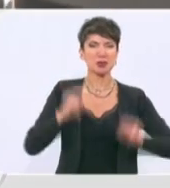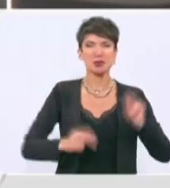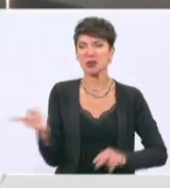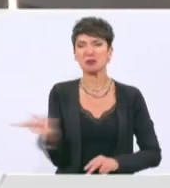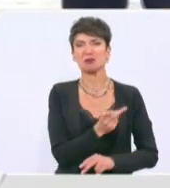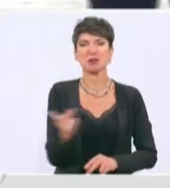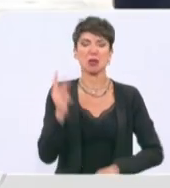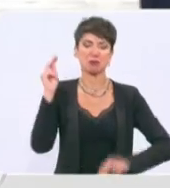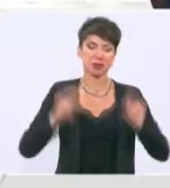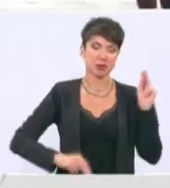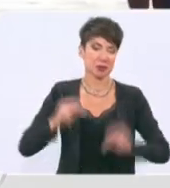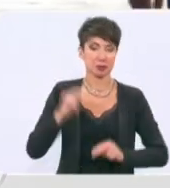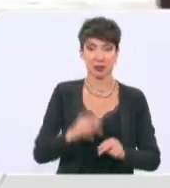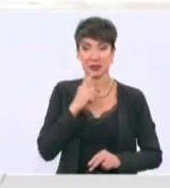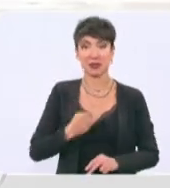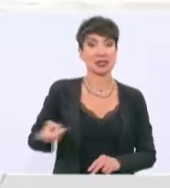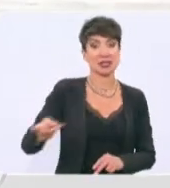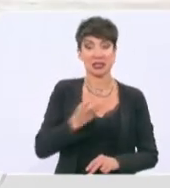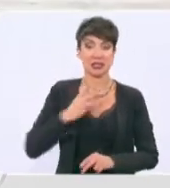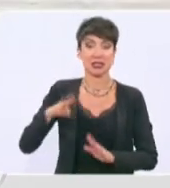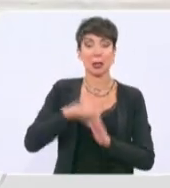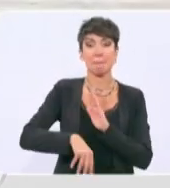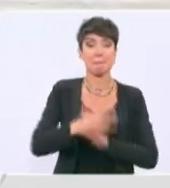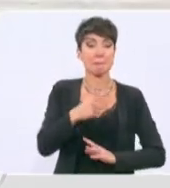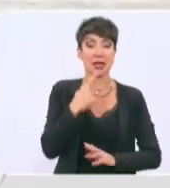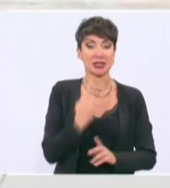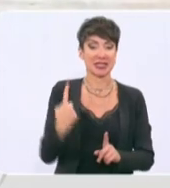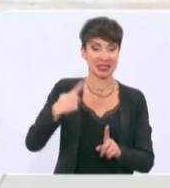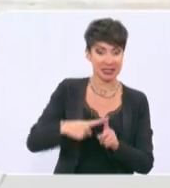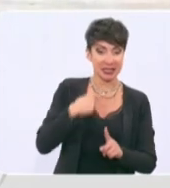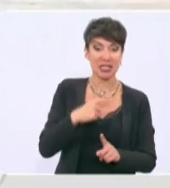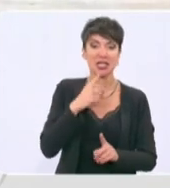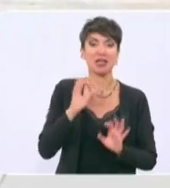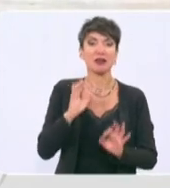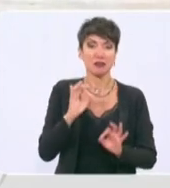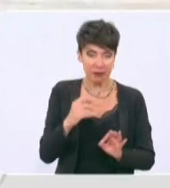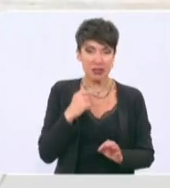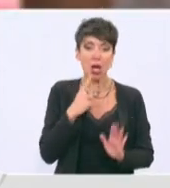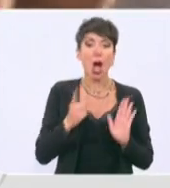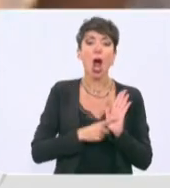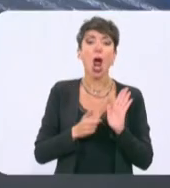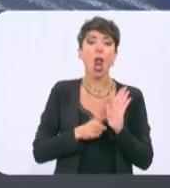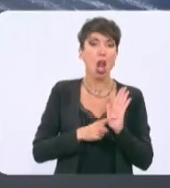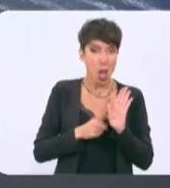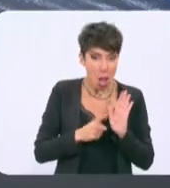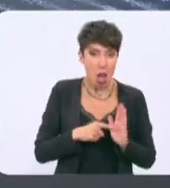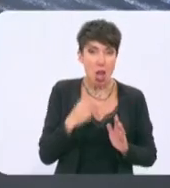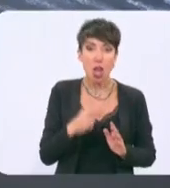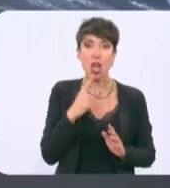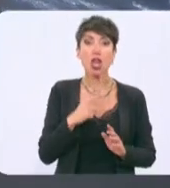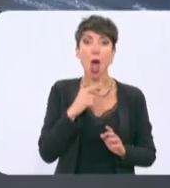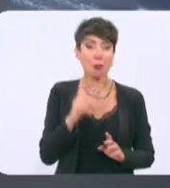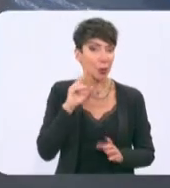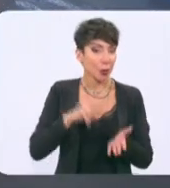μαζί με το ΠΑΣΟΚ, τα τρία μνημόνια, αλλά και στον κατάπτυστο, λέμε εμείς, νόμο Βρούτση Αχτσιόγλου, δεν είναι τυχαίο ότι έχει